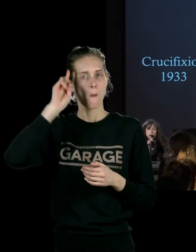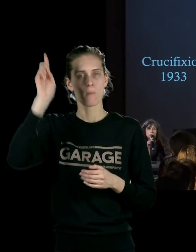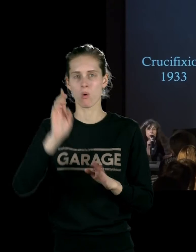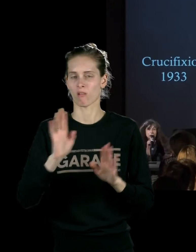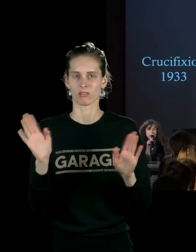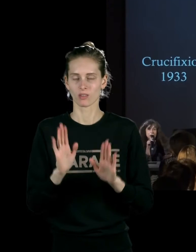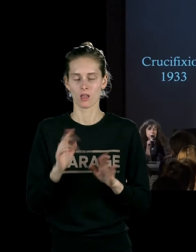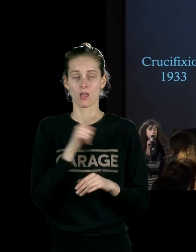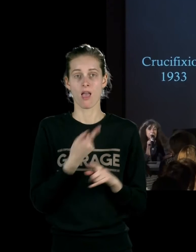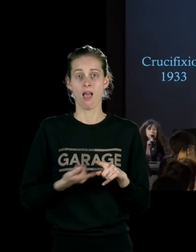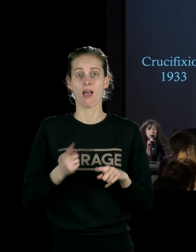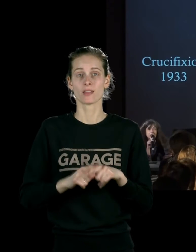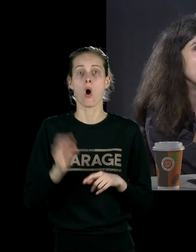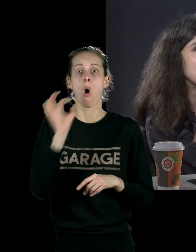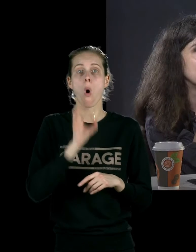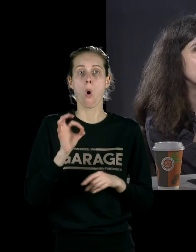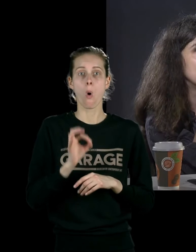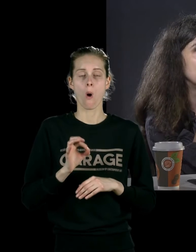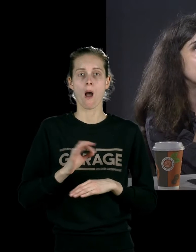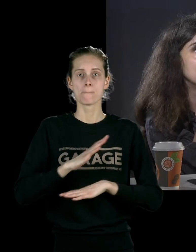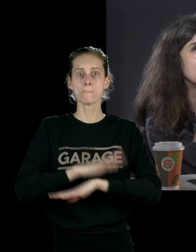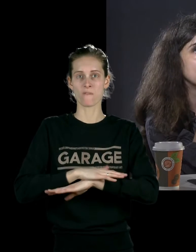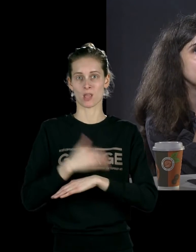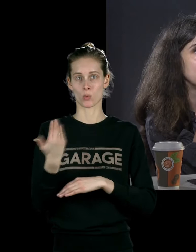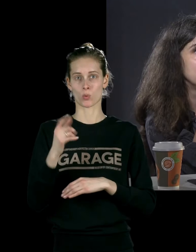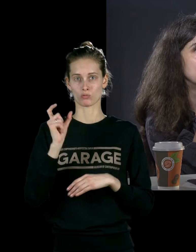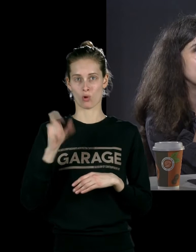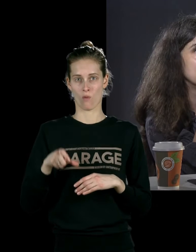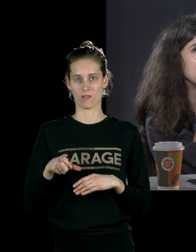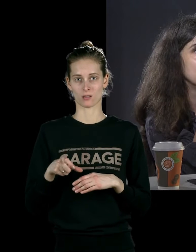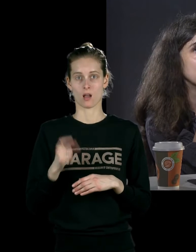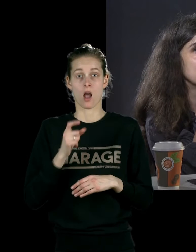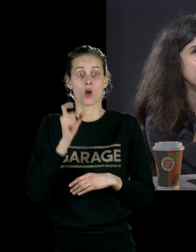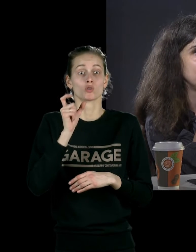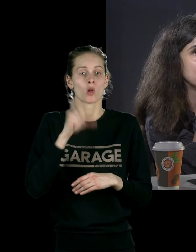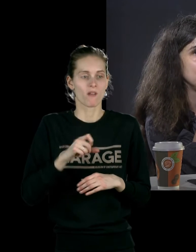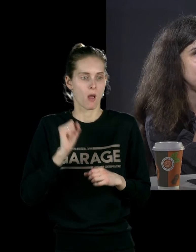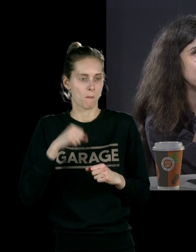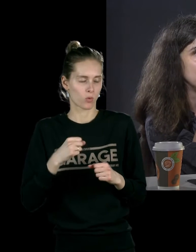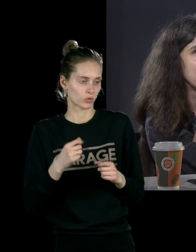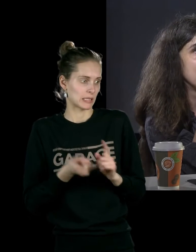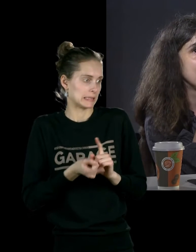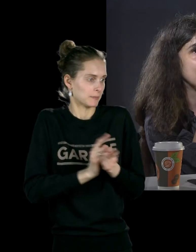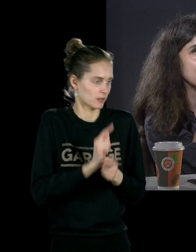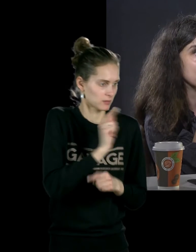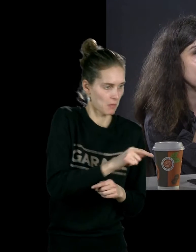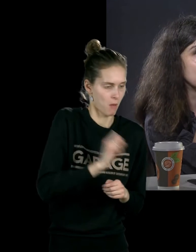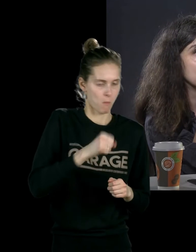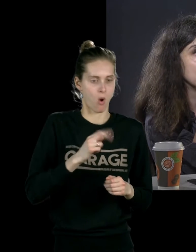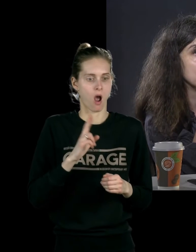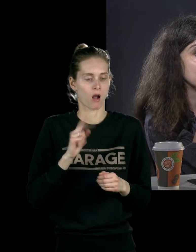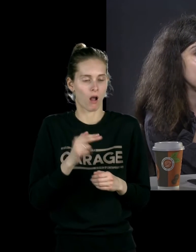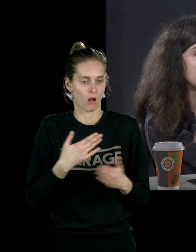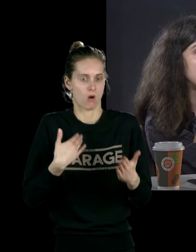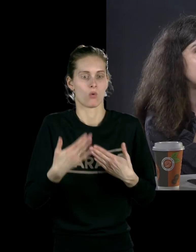жертву, это история про человеческое поведение, про то, что одно человеческое существо может сделать с другим человеческим существом. И